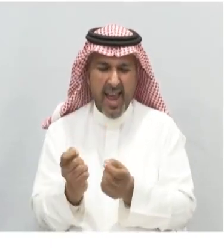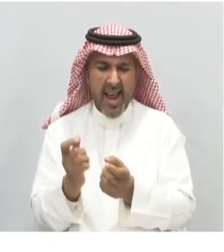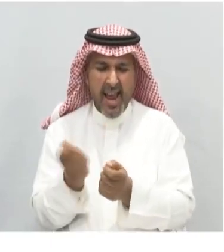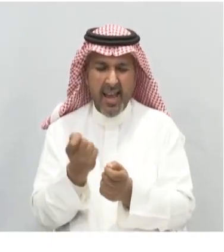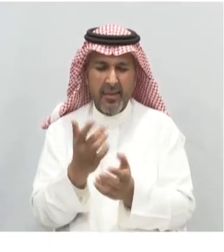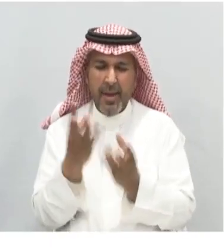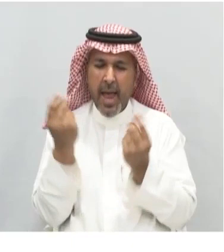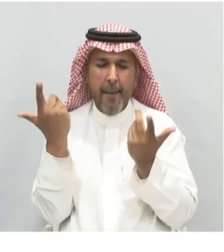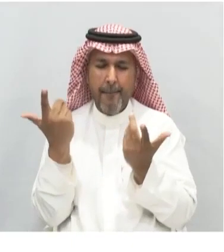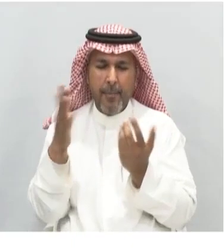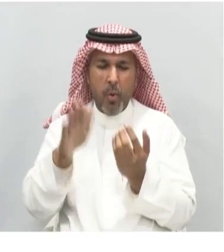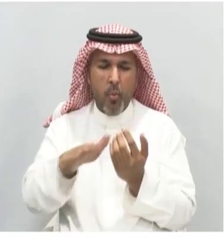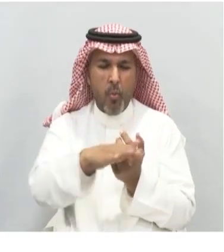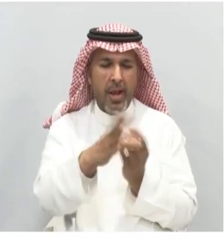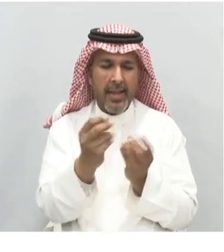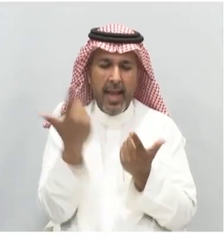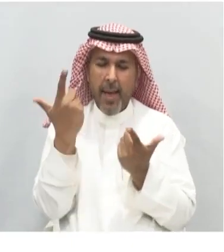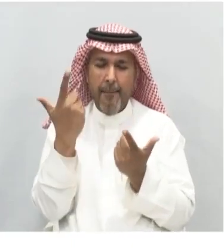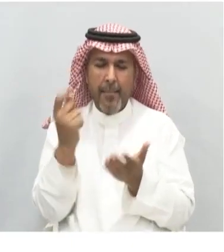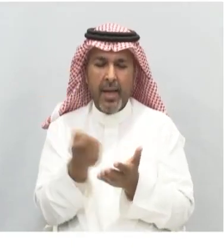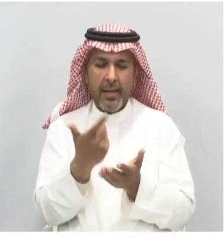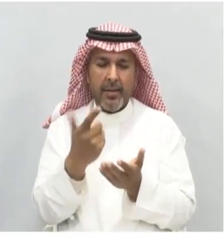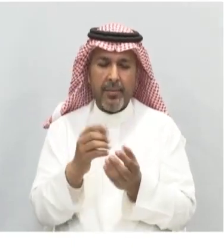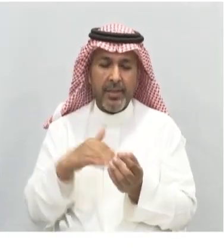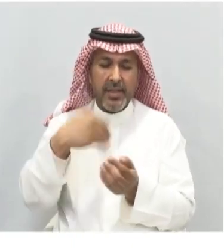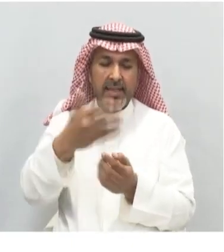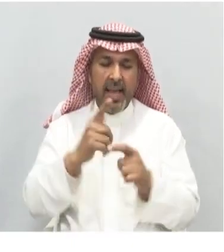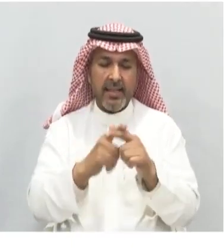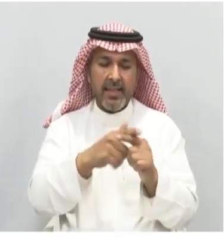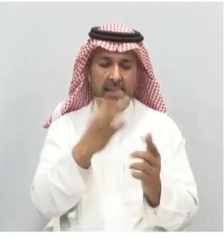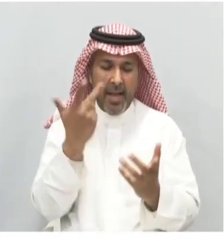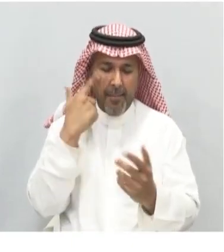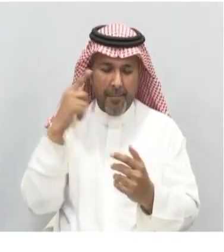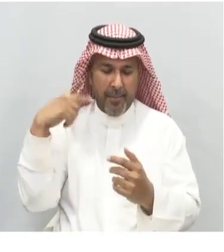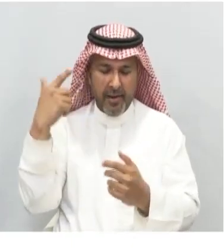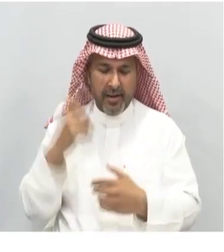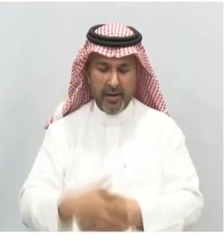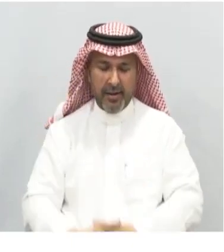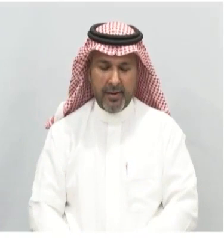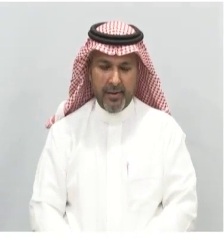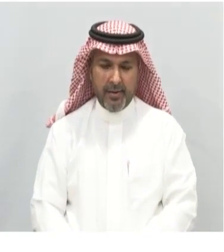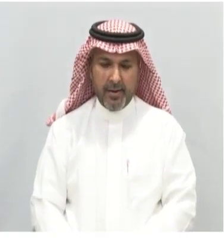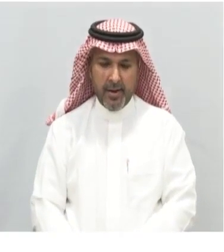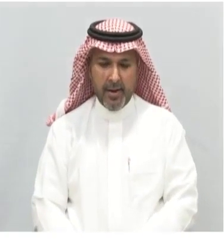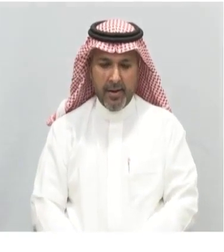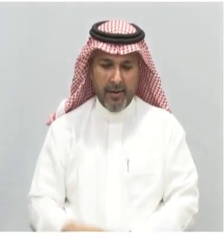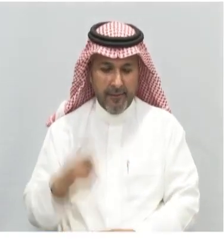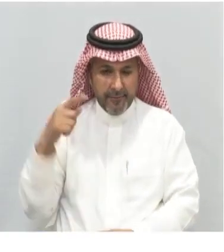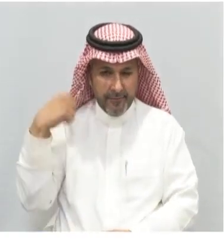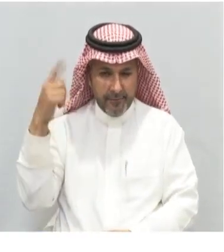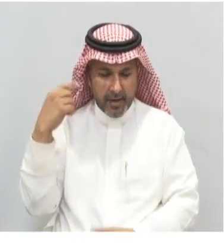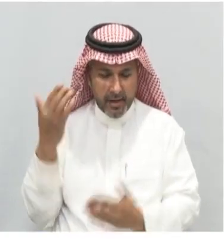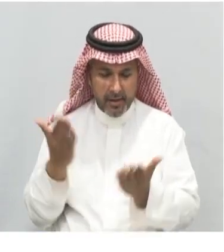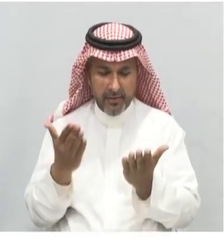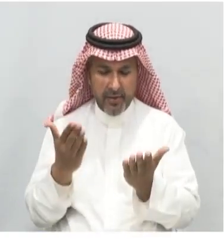وكم طالبا سيكتب تقريرا اضافيا هذا السؤال حتى نجيب عليه نحتاج ان نفكر بره